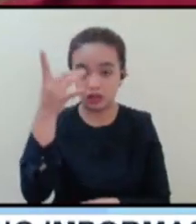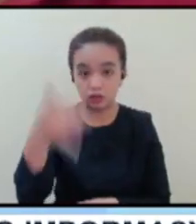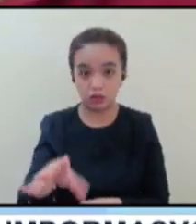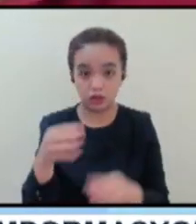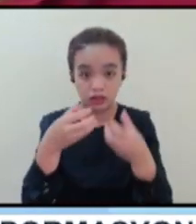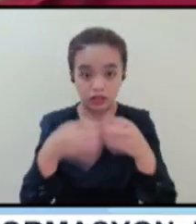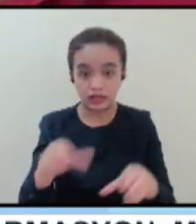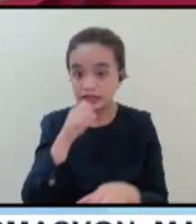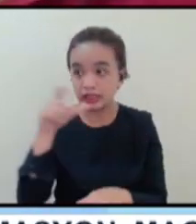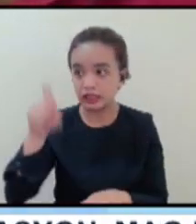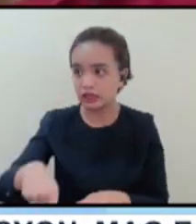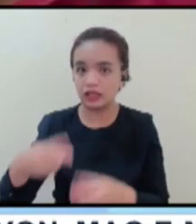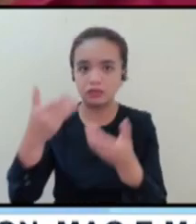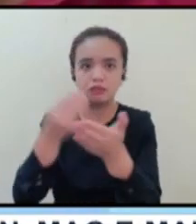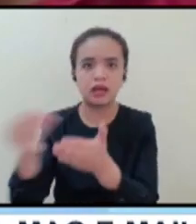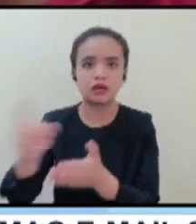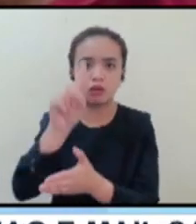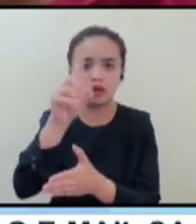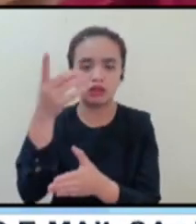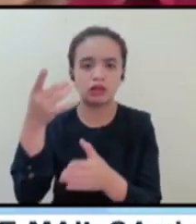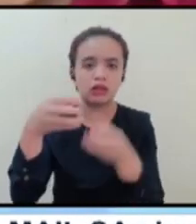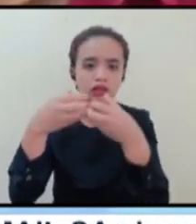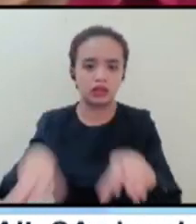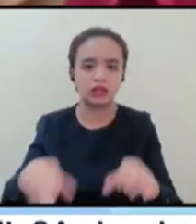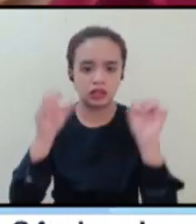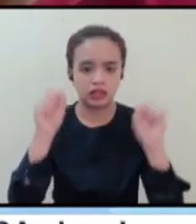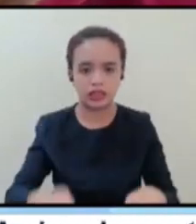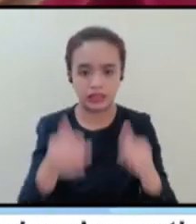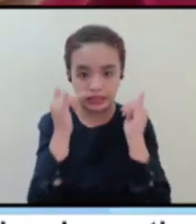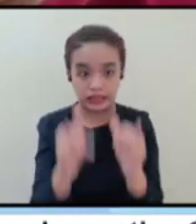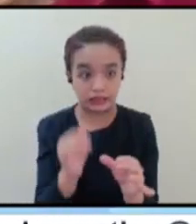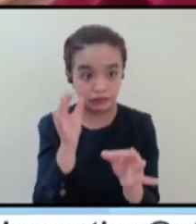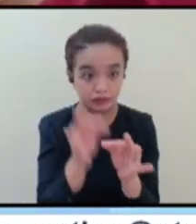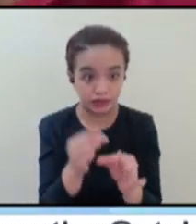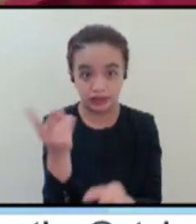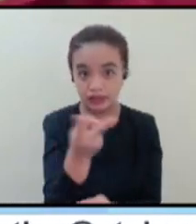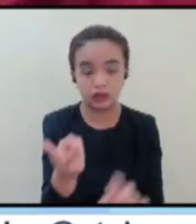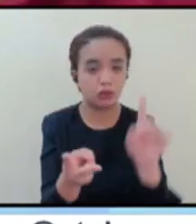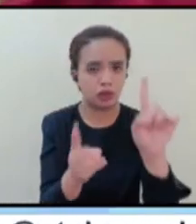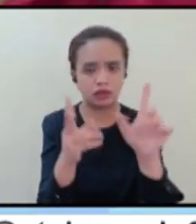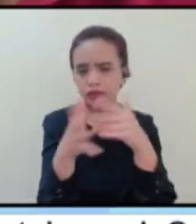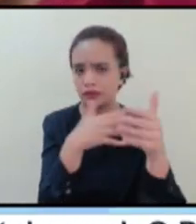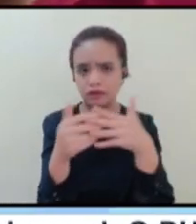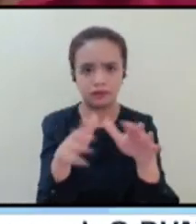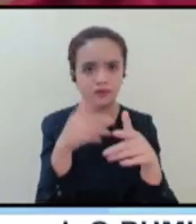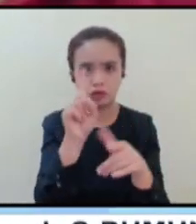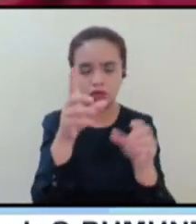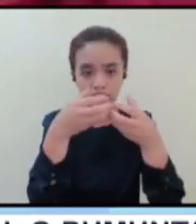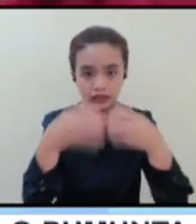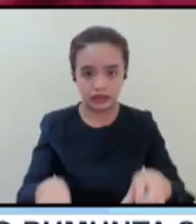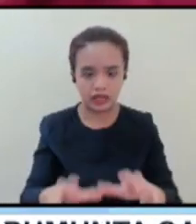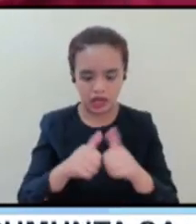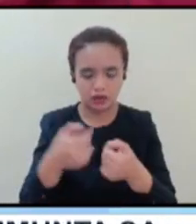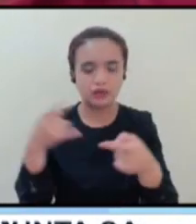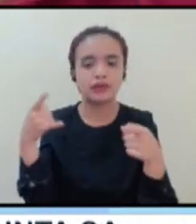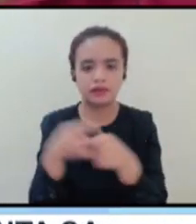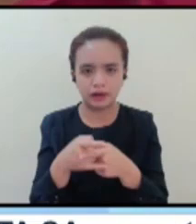kailan bumili ng 2 itlog. Pwede ng isang itlog, magkasya pa rin sa inyong 2 at magkahati kayo. Yung konsepto ng hatian, yan